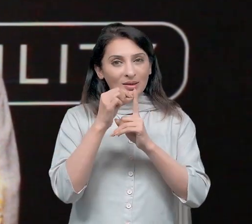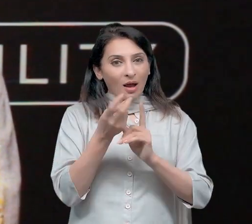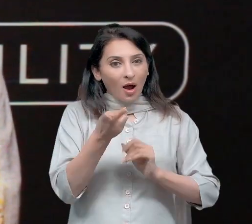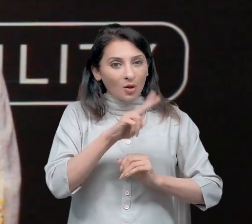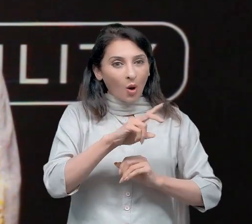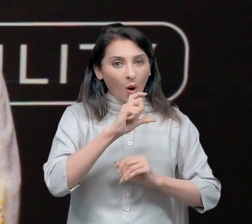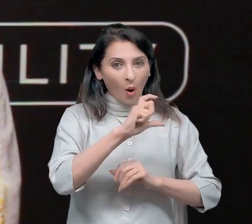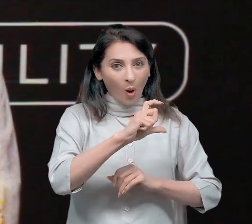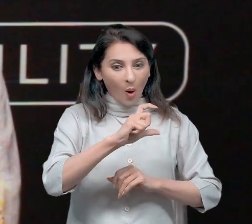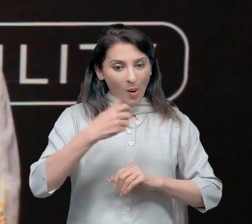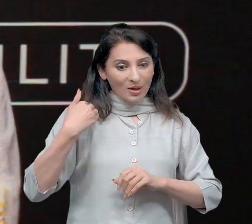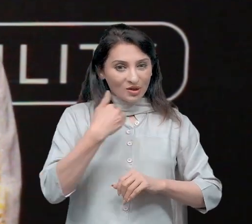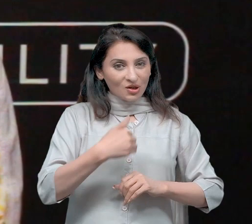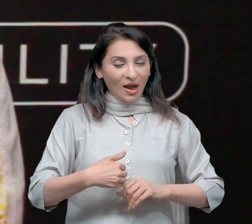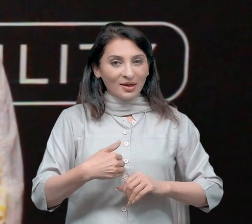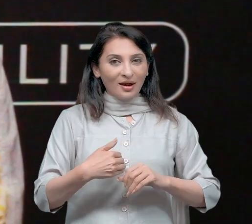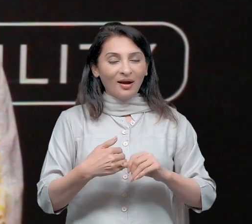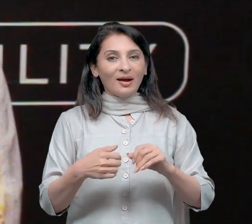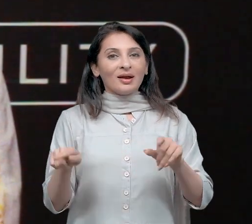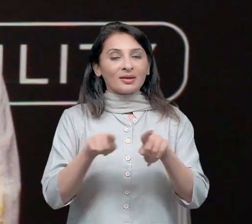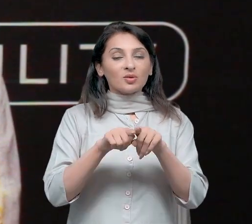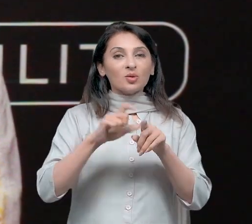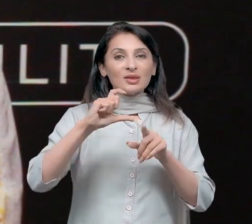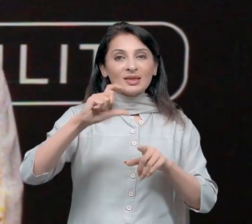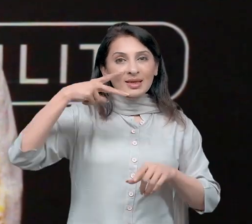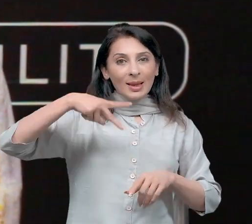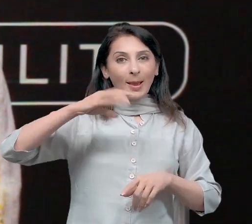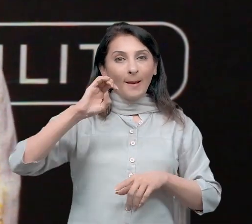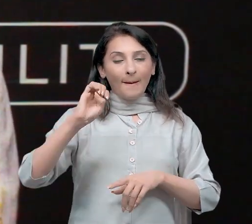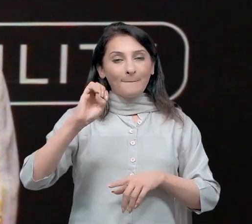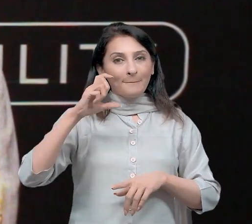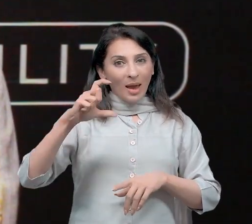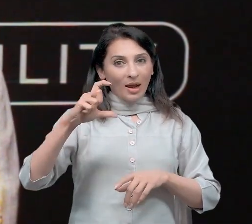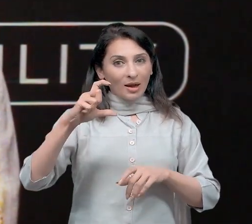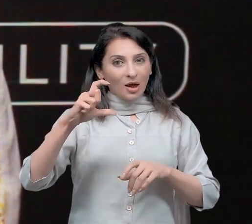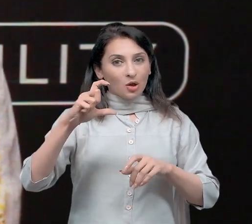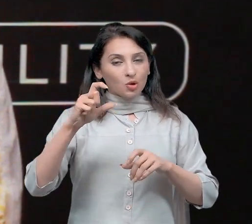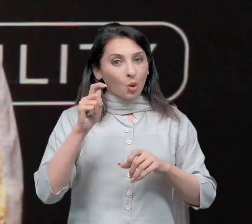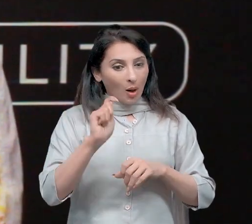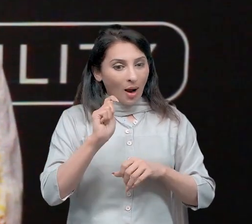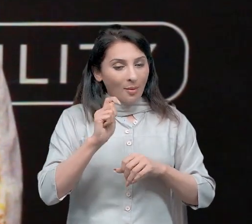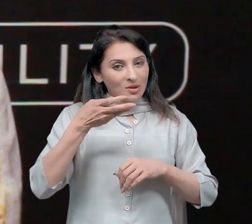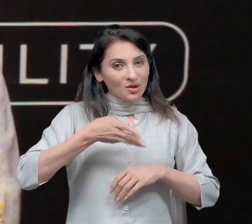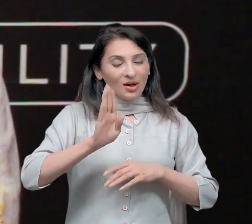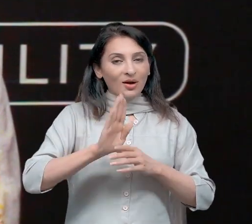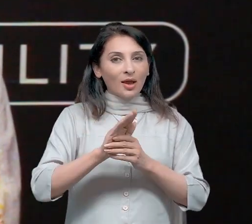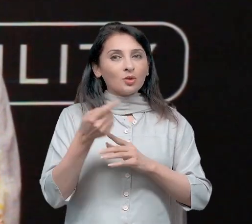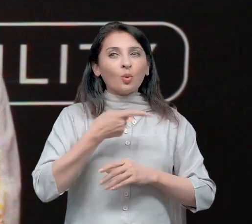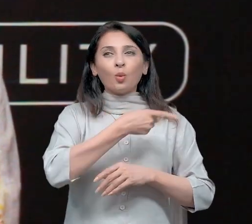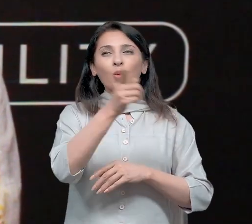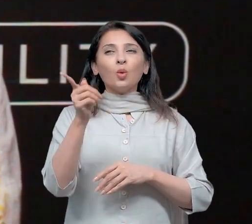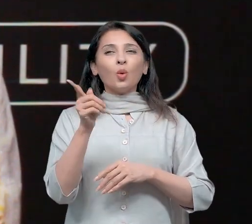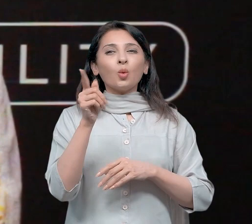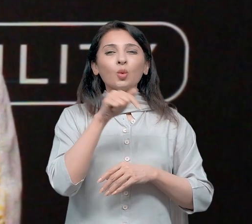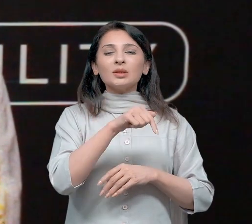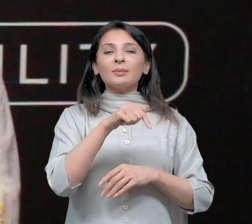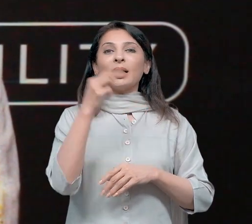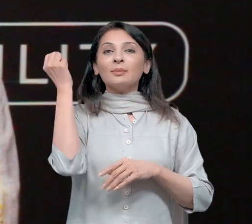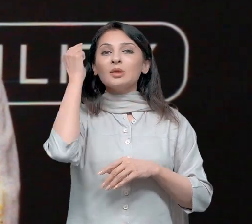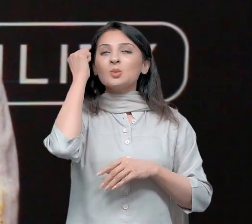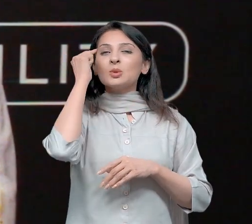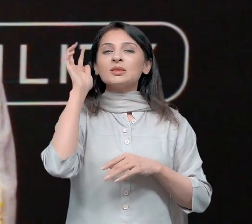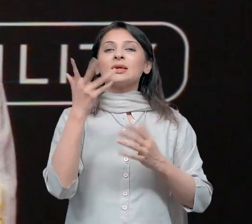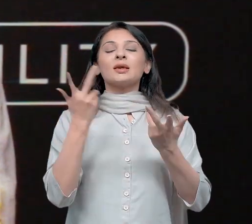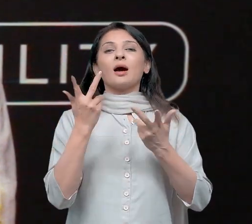फ़ायदा पहुंच रहा है और लोग इसके बारे में कैसा सोचते हैं। अब इसमें जो है मेरा जो इंटरेस्ट डेवलप हुआ है